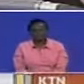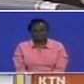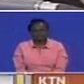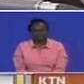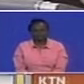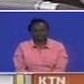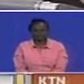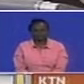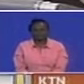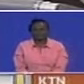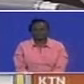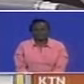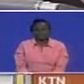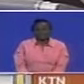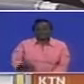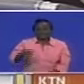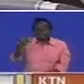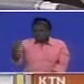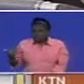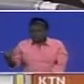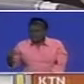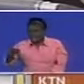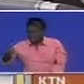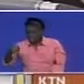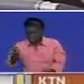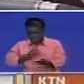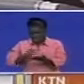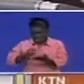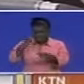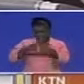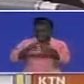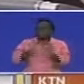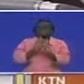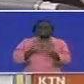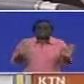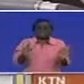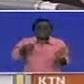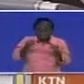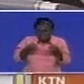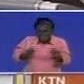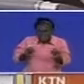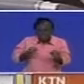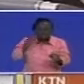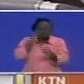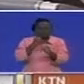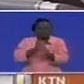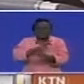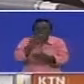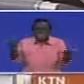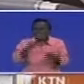Candidates who only write their names and do not attempt any